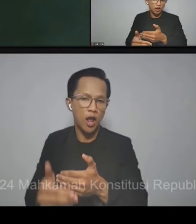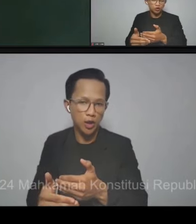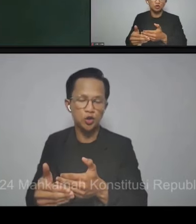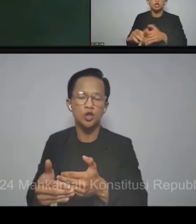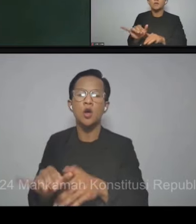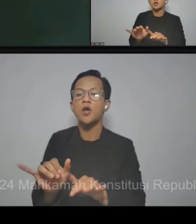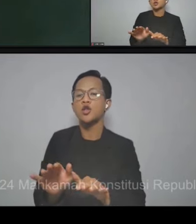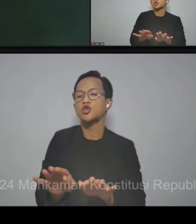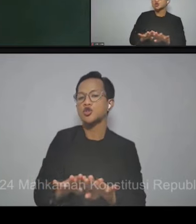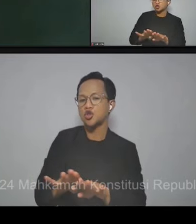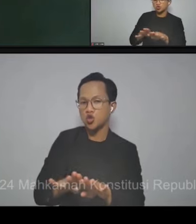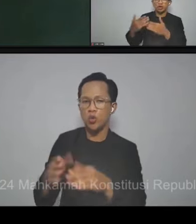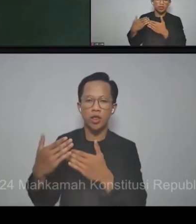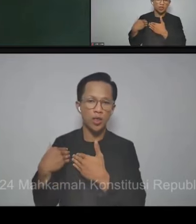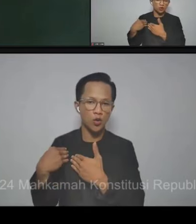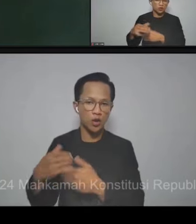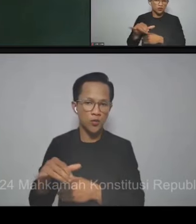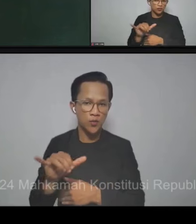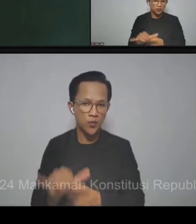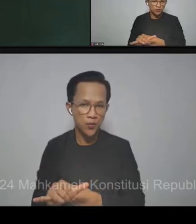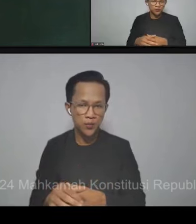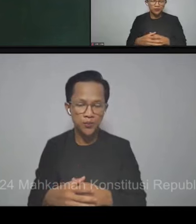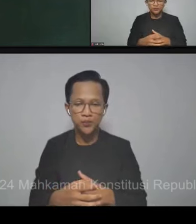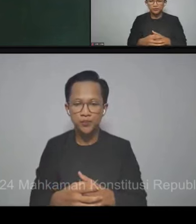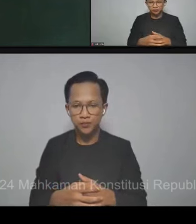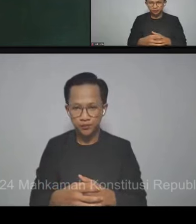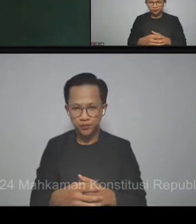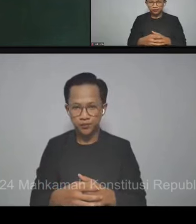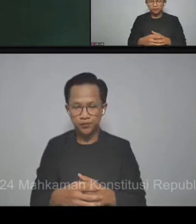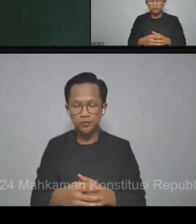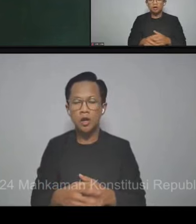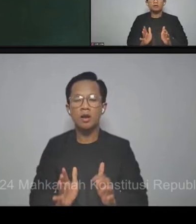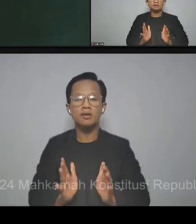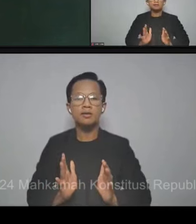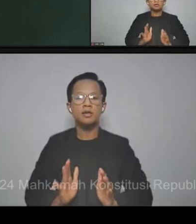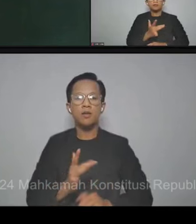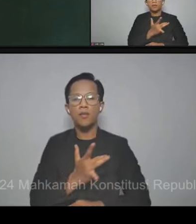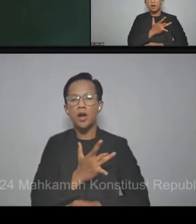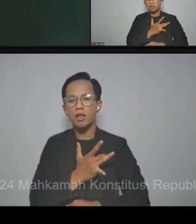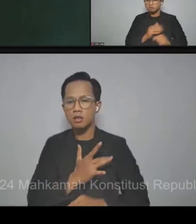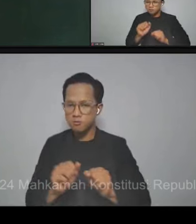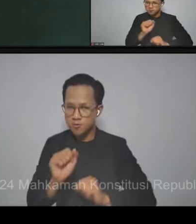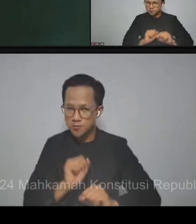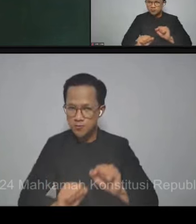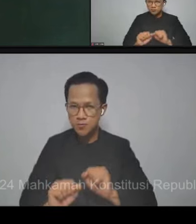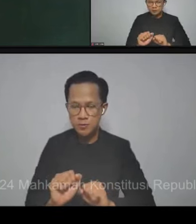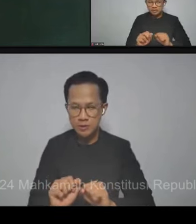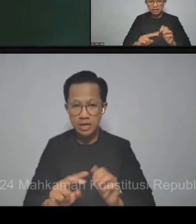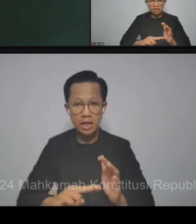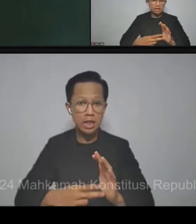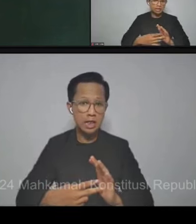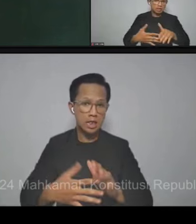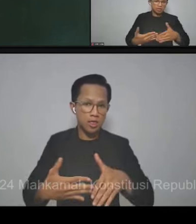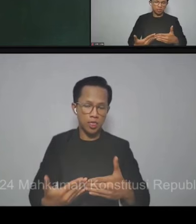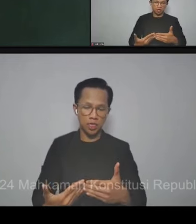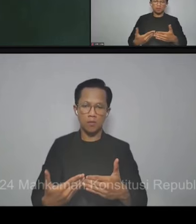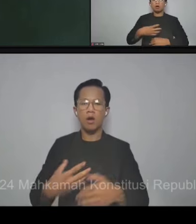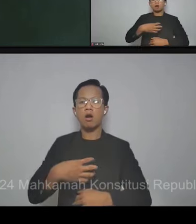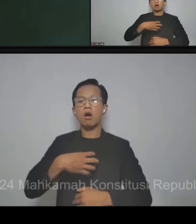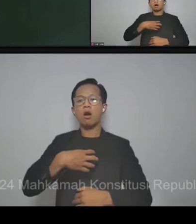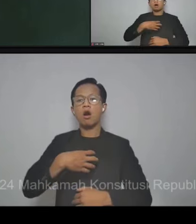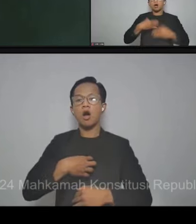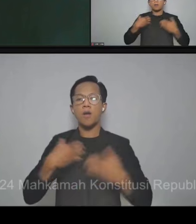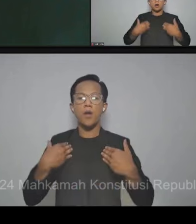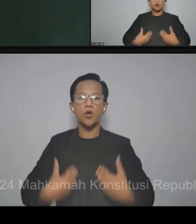dalam tahapan penyelidikan ini dibutuhkan sikap kehati-hatian dalam bertindak sehingga dapat memberikan perlindungan dan Jaminan terhadap hak asasi manusia serta